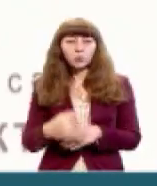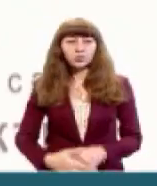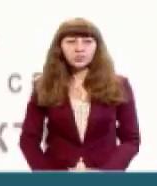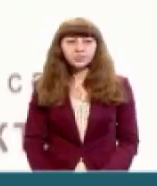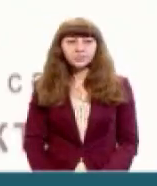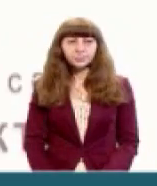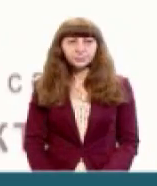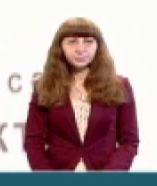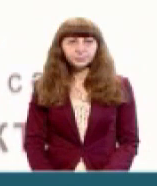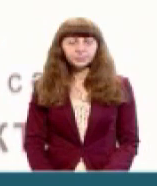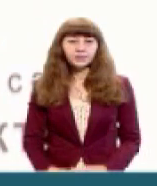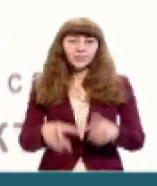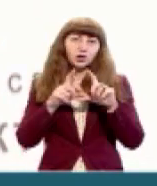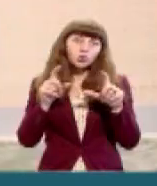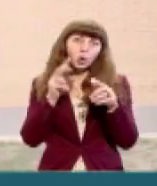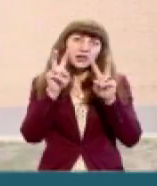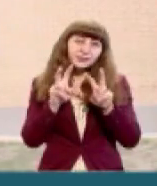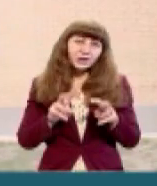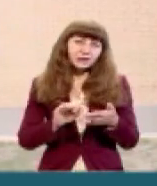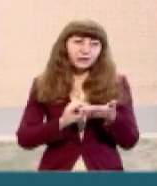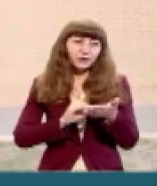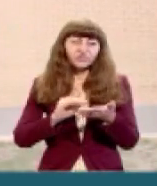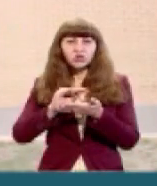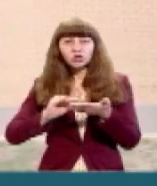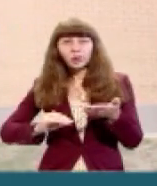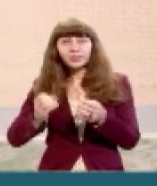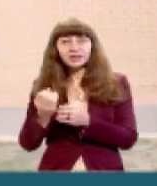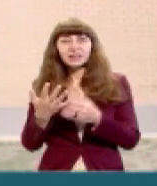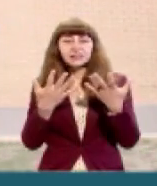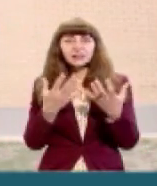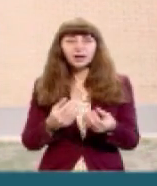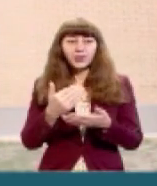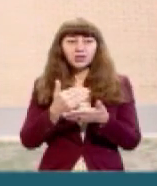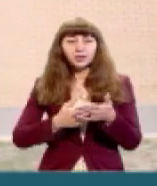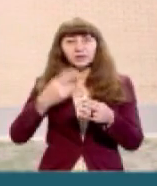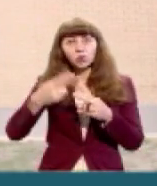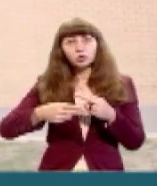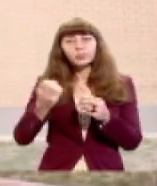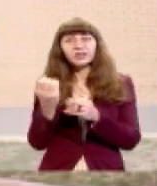күннің ішінде қарайды. Бағдарлама 15 тамыз аяқталады. Шерхан Нұрханұлы, Олжас Есенжігітов, Қостанай телеарнасы.